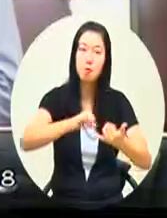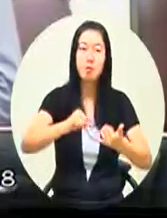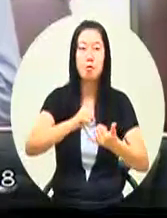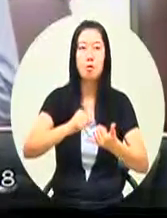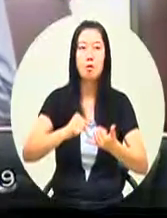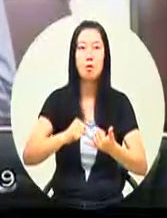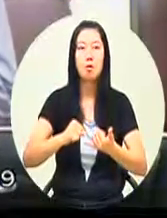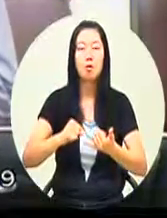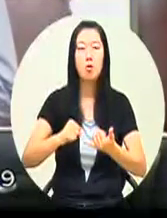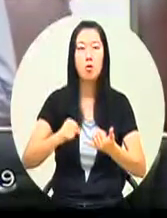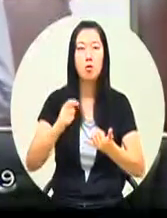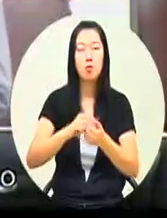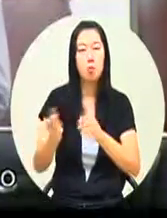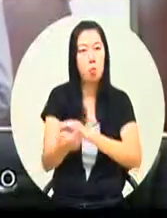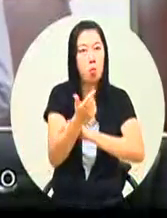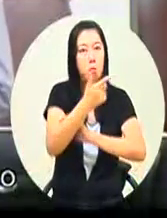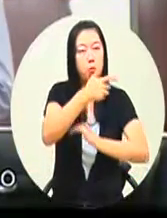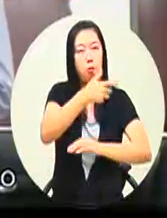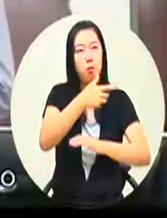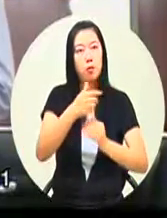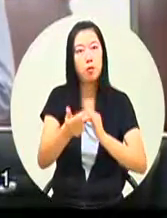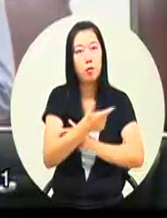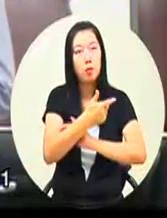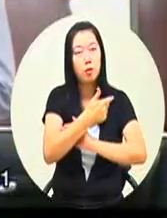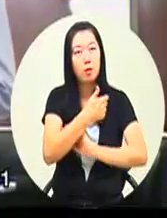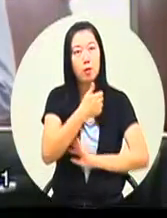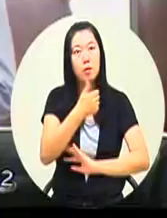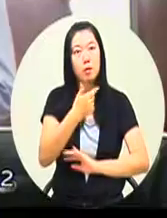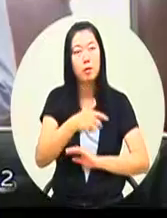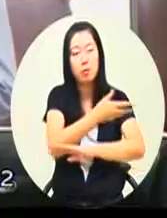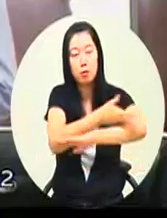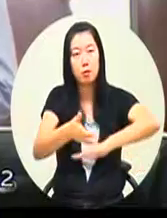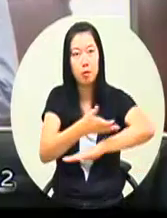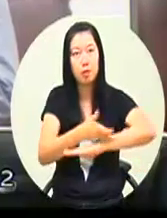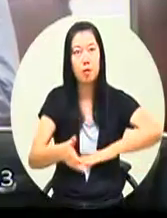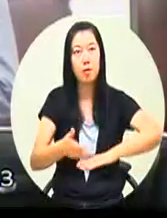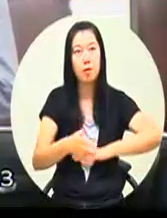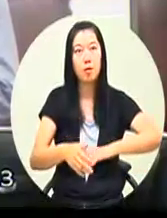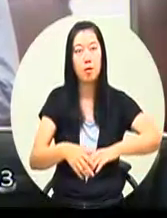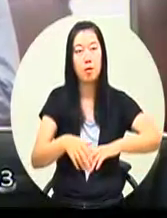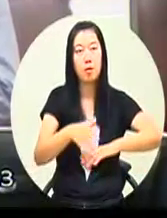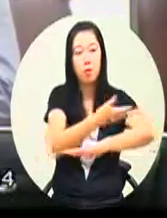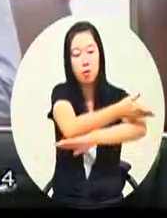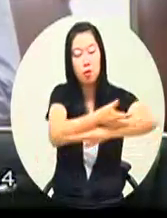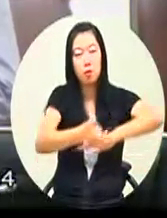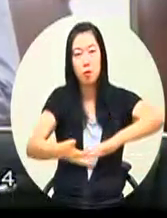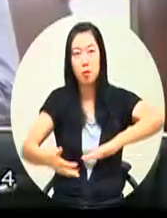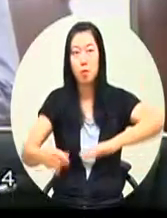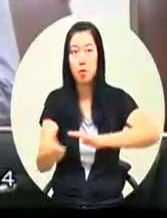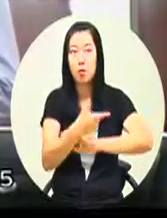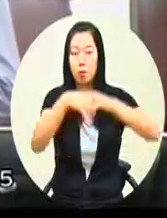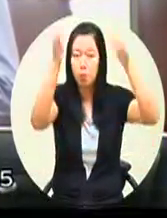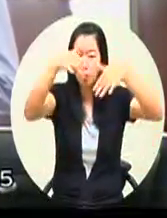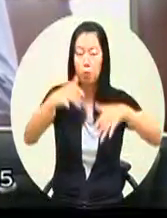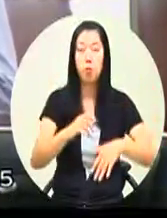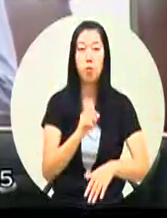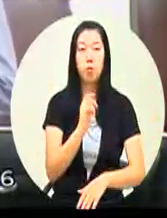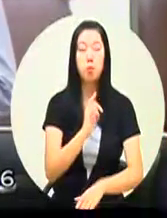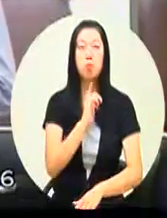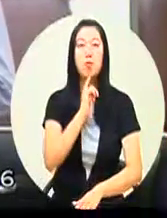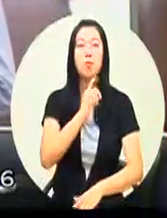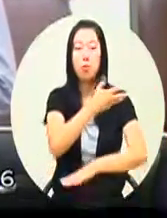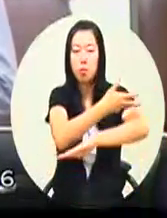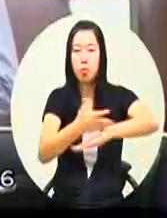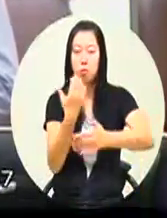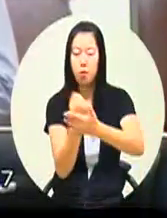是。快速流水，一个河溪河很快就流到，虽然雨量很充沛，可是都流不